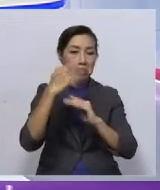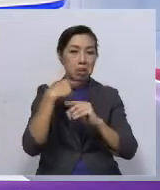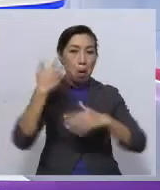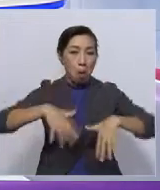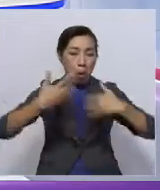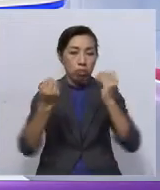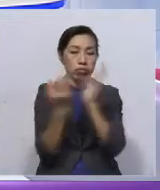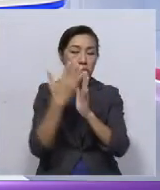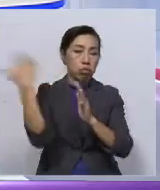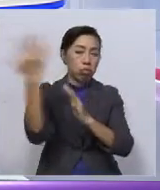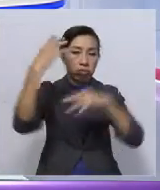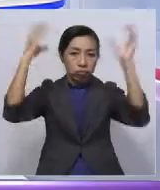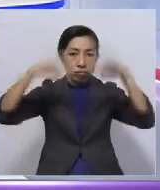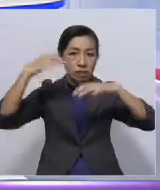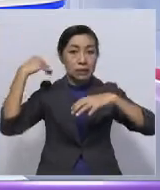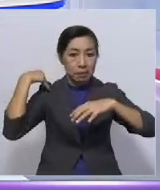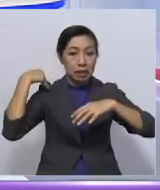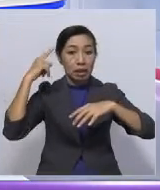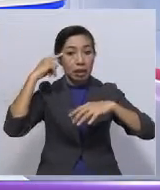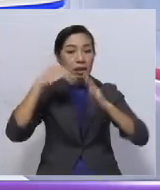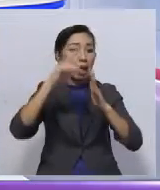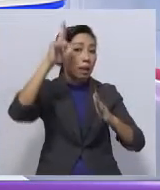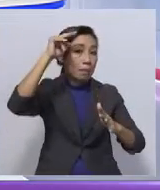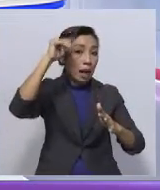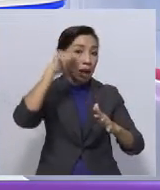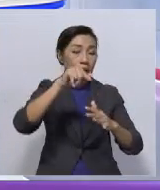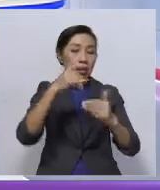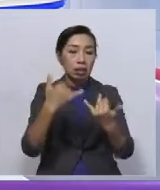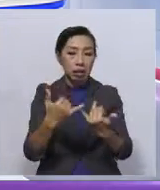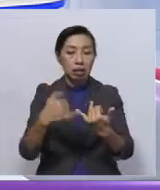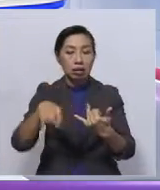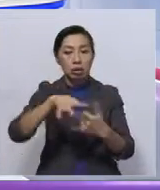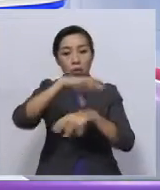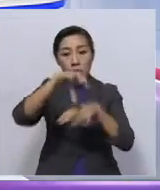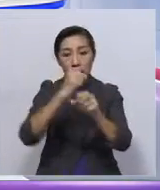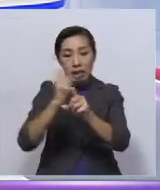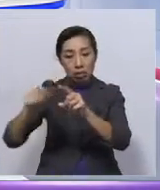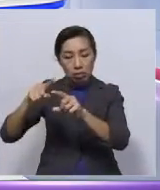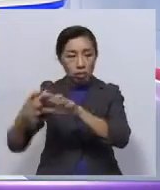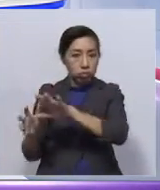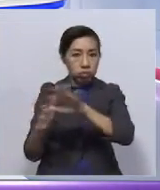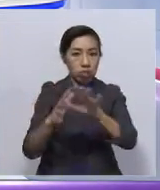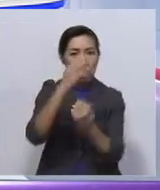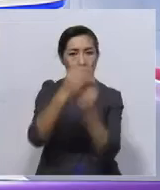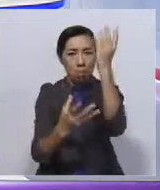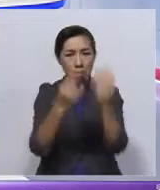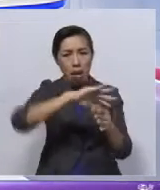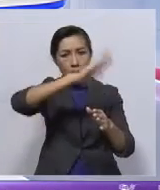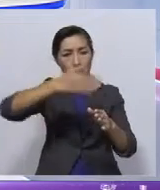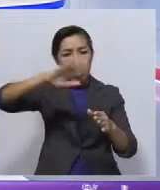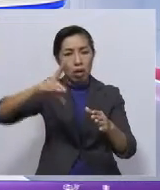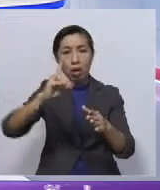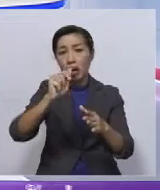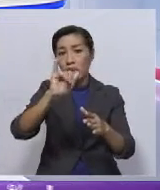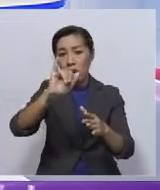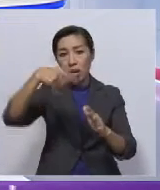ดพายุรดูร้อนนะคะขณะที่ขึนเหอภายทจัหวดลำป้างค่ะจราทีทุกภาคส่นตอนนี้เข้าปฏิบัิการดับไฟป่าบนขาวดอย